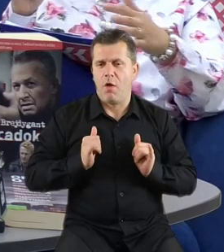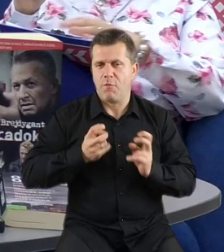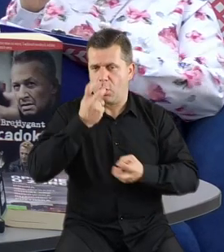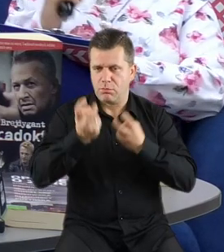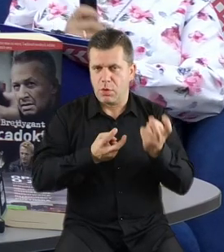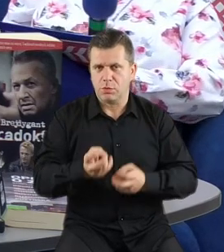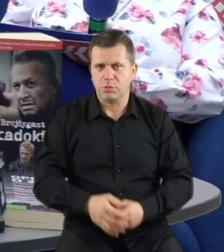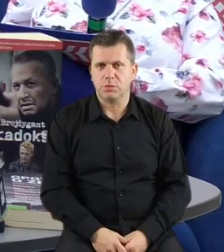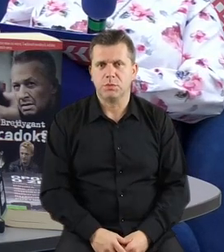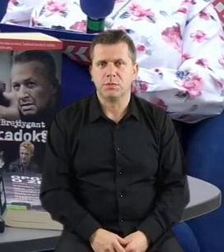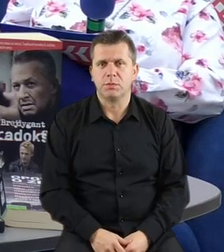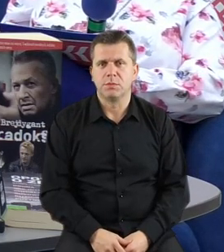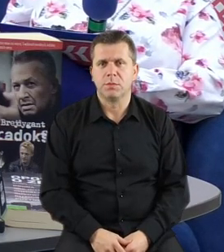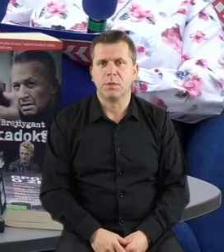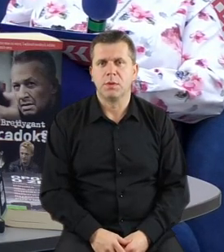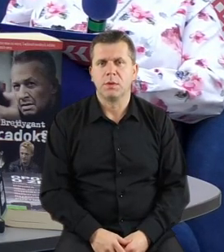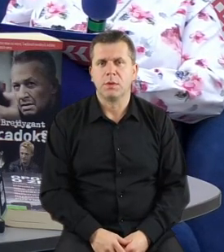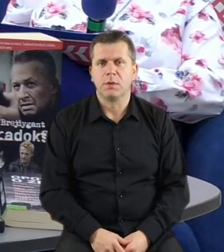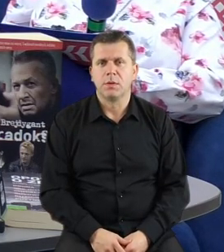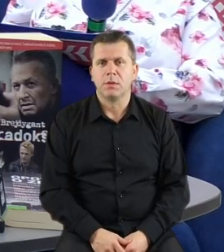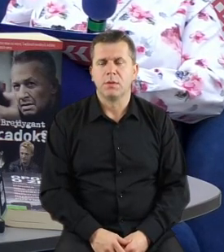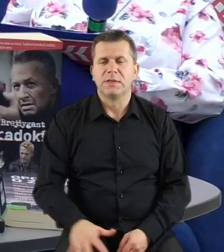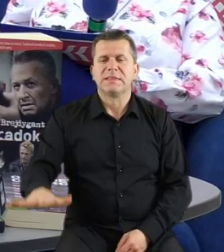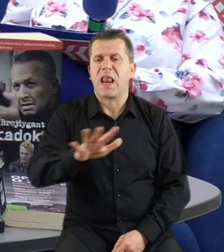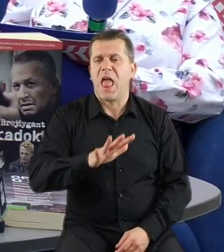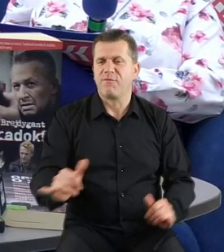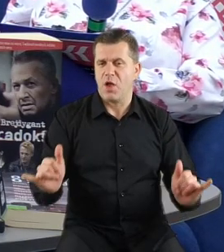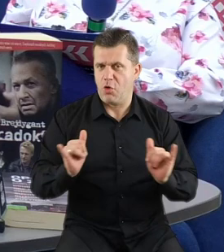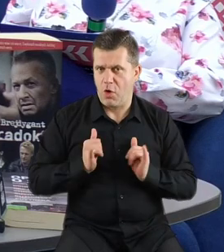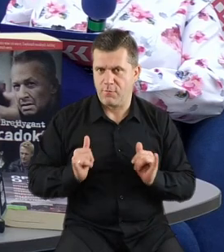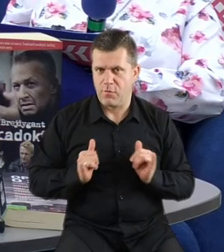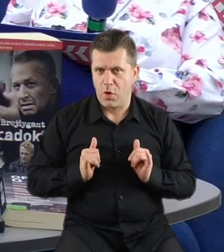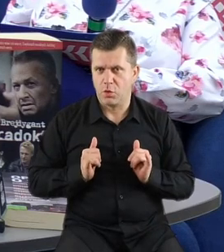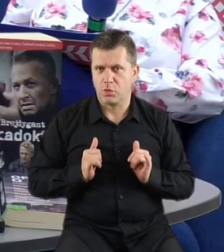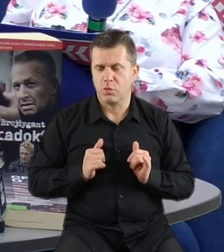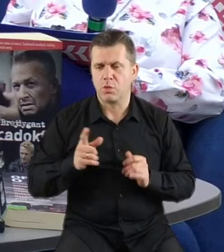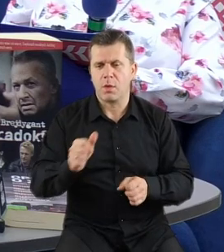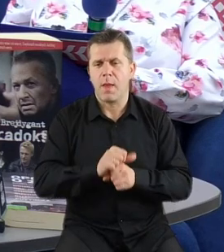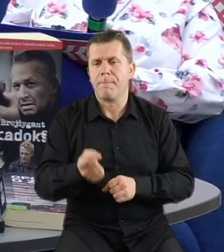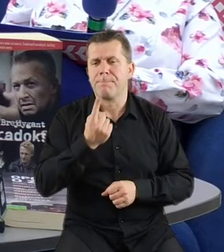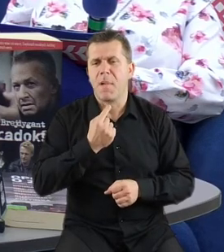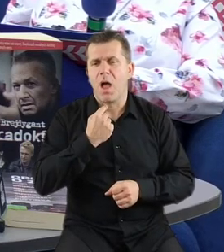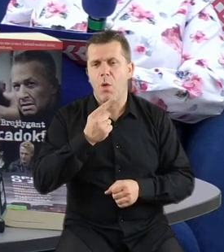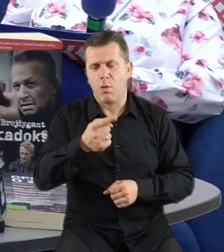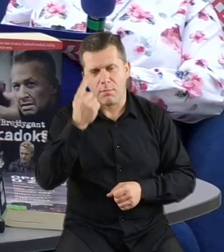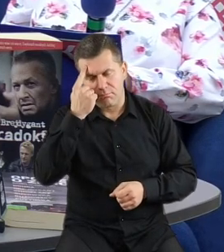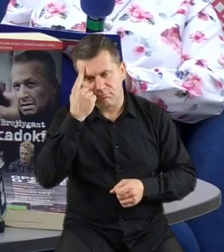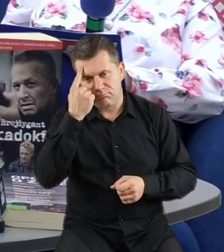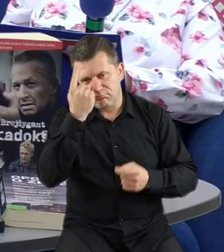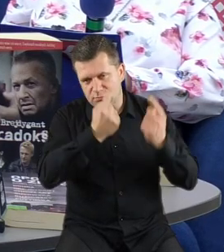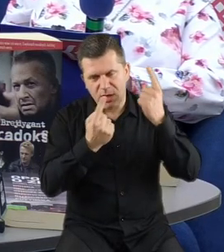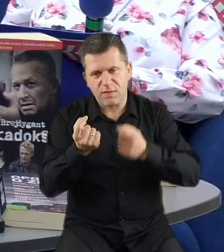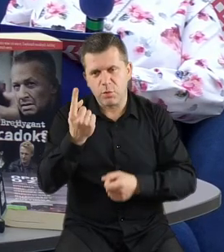poszukiwaniu. Jest, ale strefa komfortu jest mało twórcza.